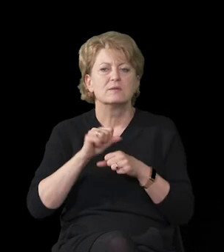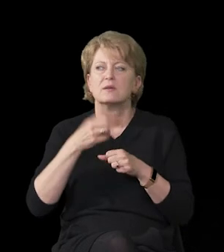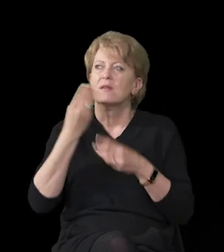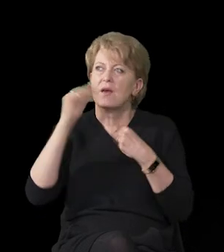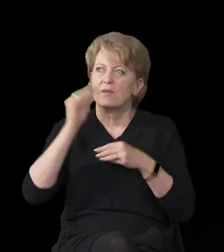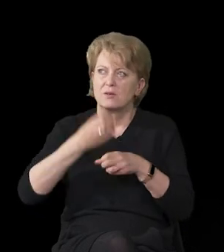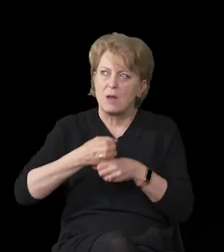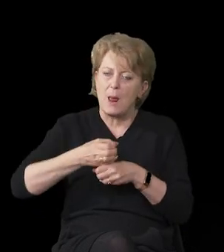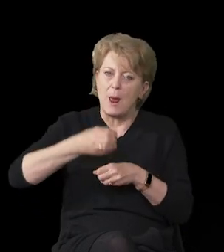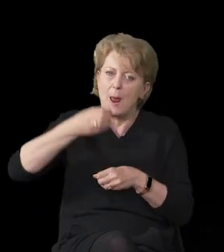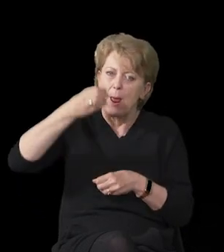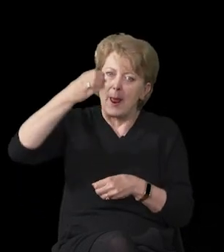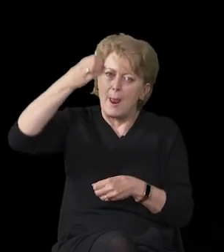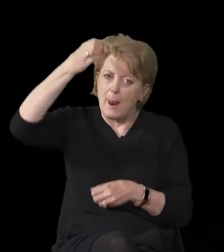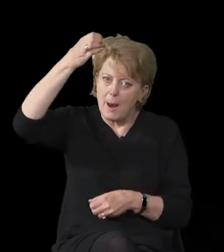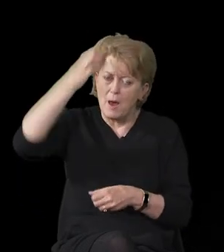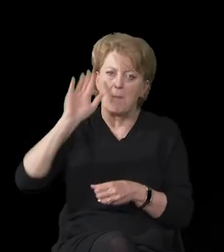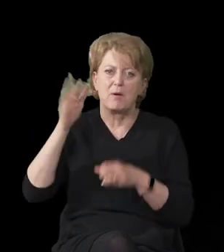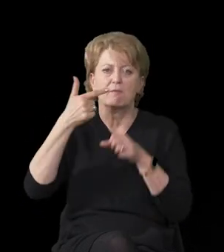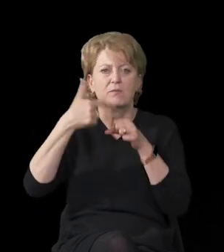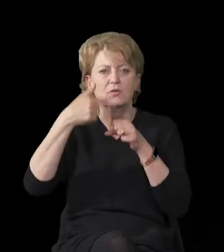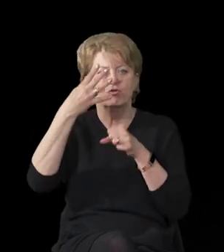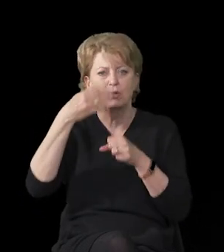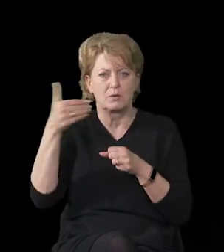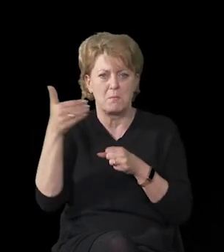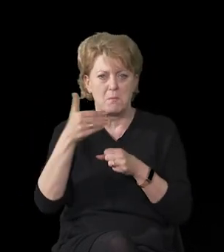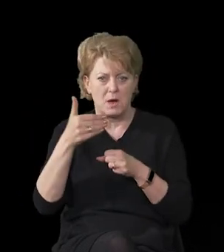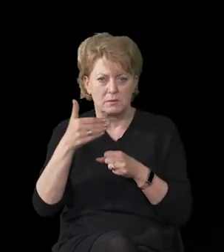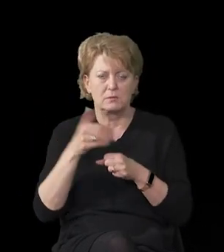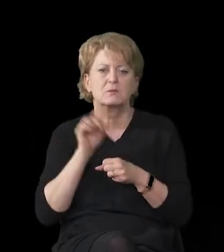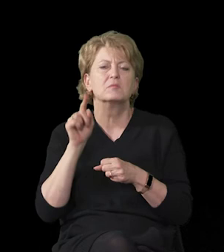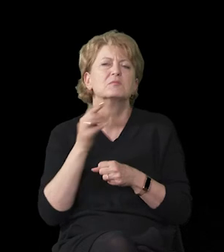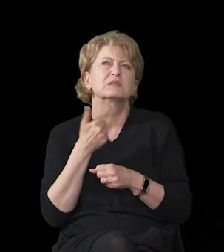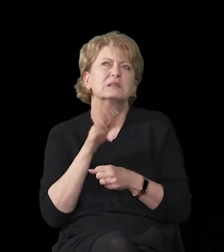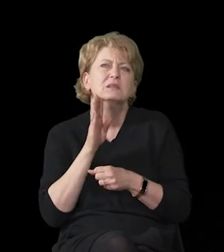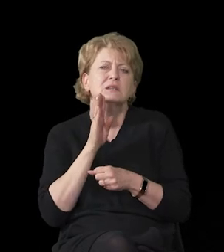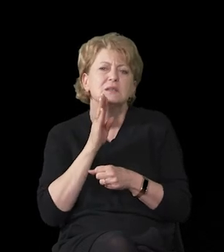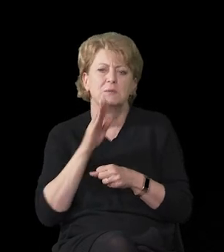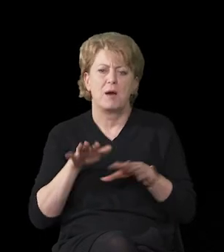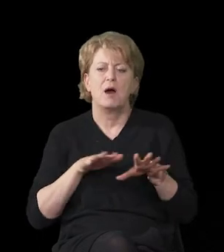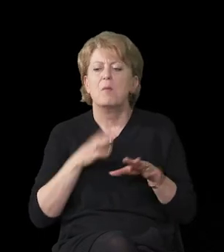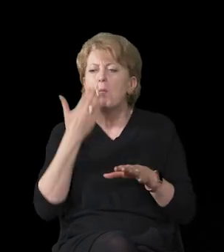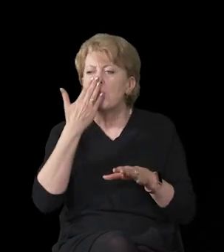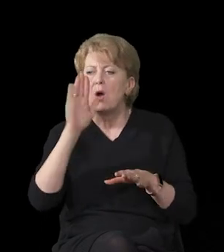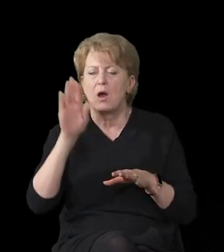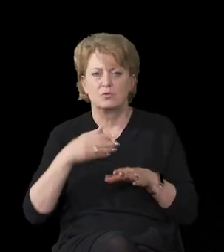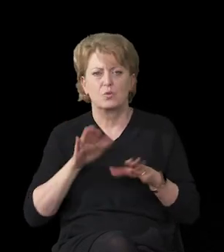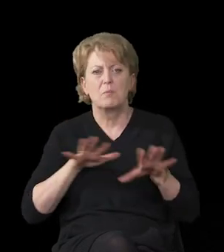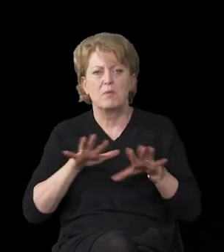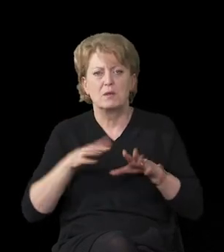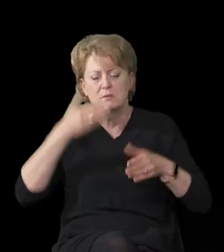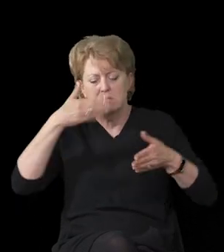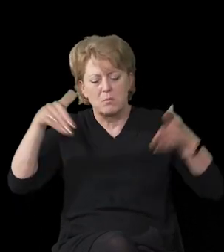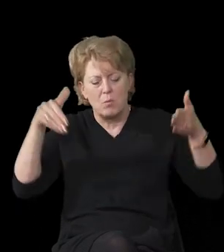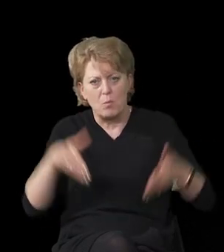metry wysokości i jest najprawdopodobniej stelą symbolizującą miejsce pochówku jednego z władców,